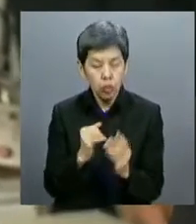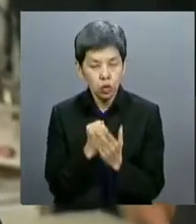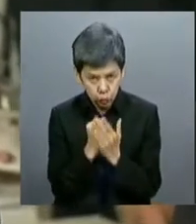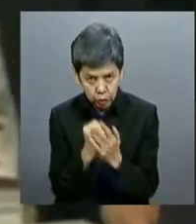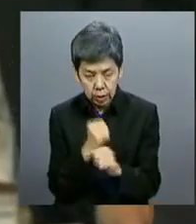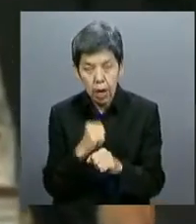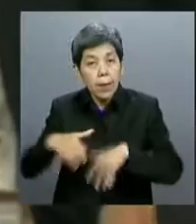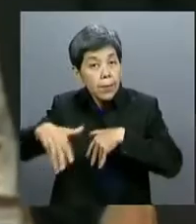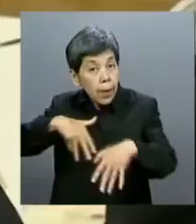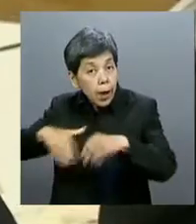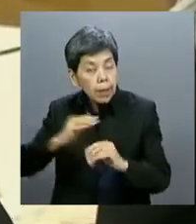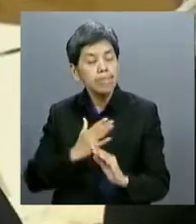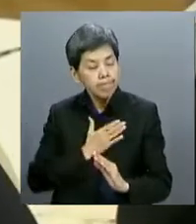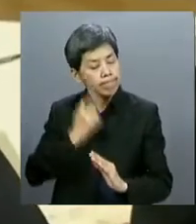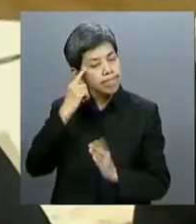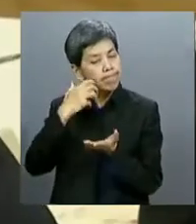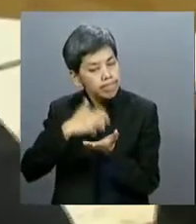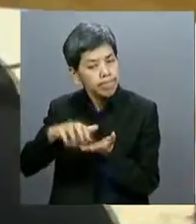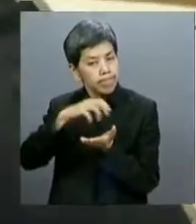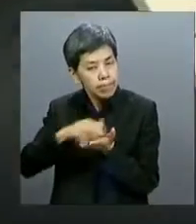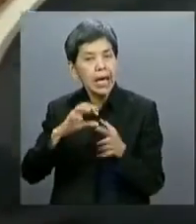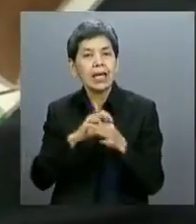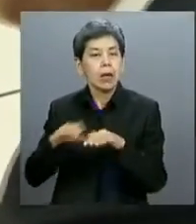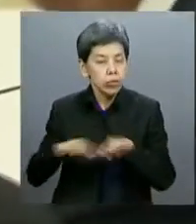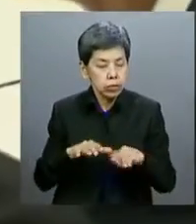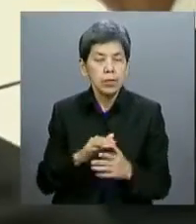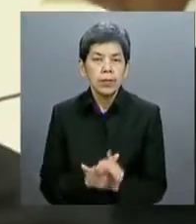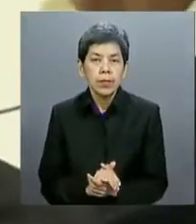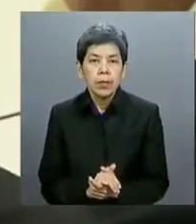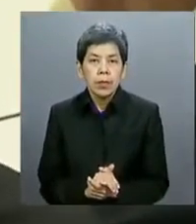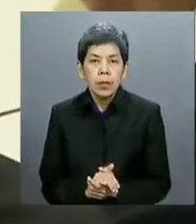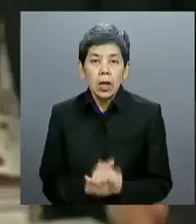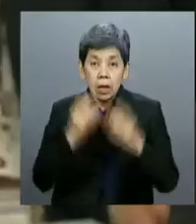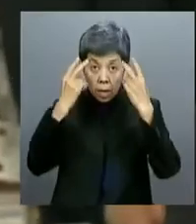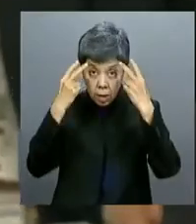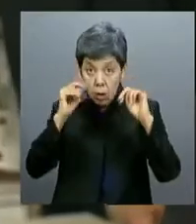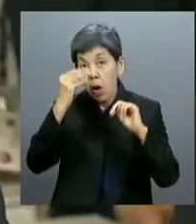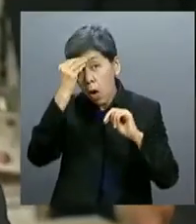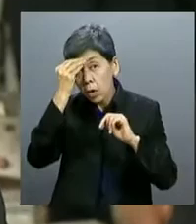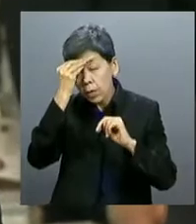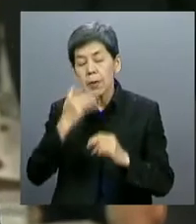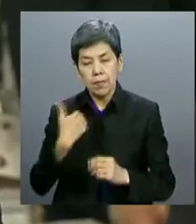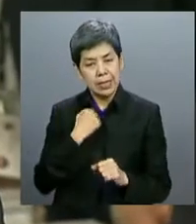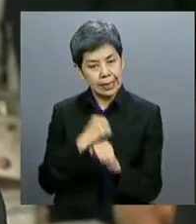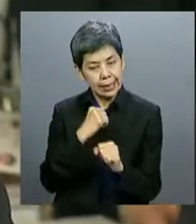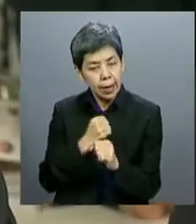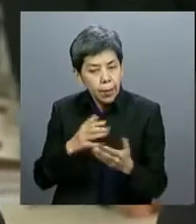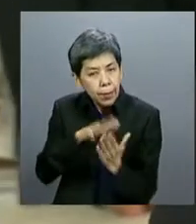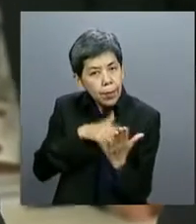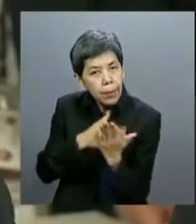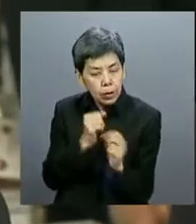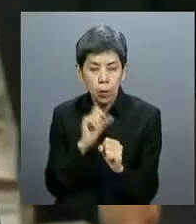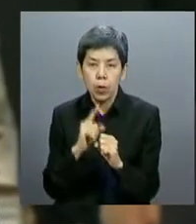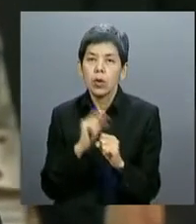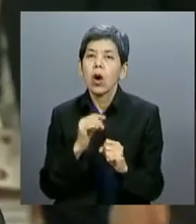และให้ประชาชนได้รับทราบข้อมูลที่แน่ชัดเกี่ยวกับแผ่นดินไหวนอกจากนี้นายกรัฐมนตรีอาเบะมีแผนจะประชุมฉุกเฉินที่